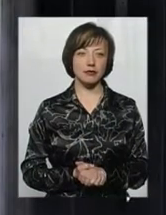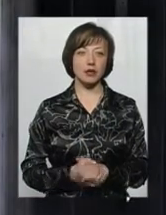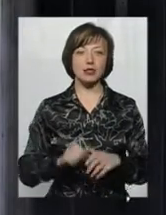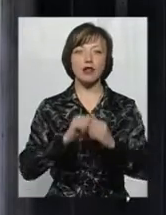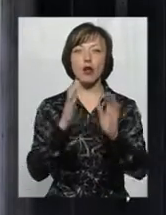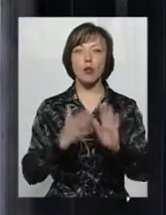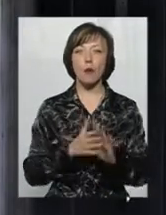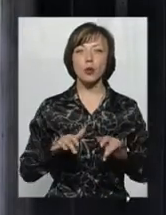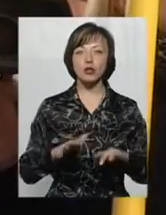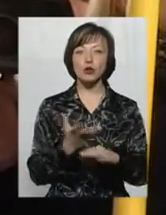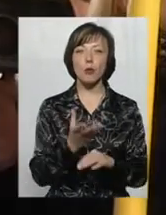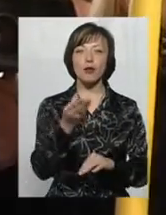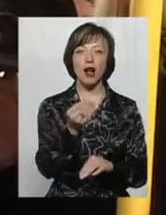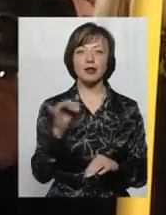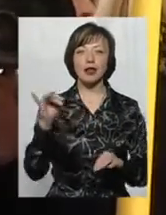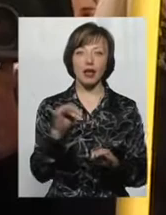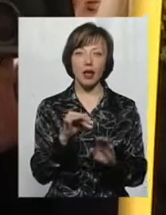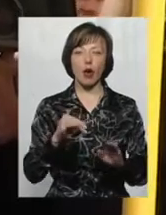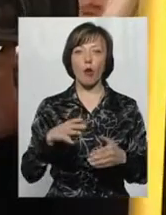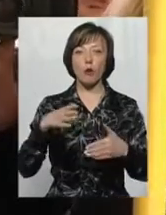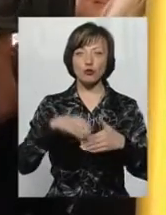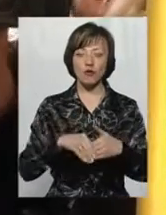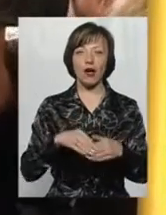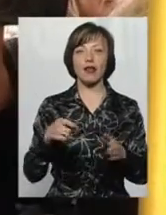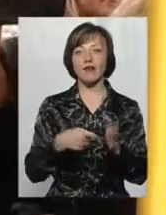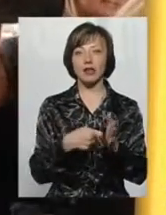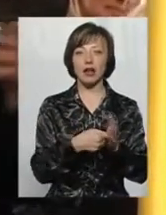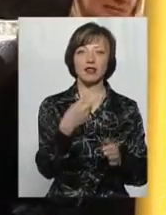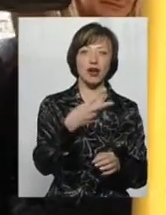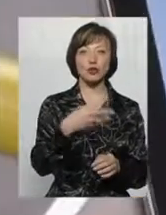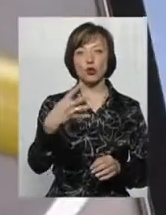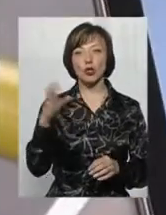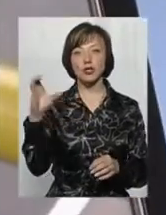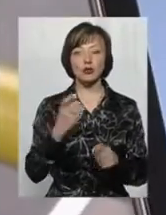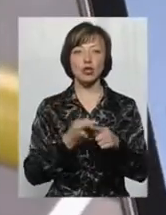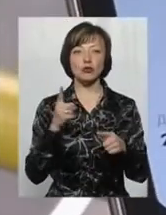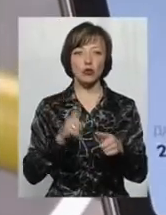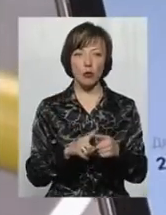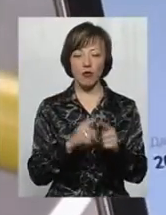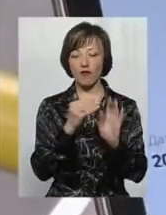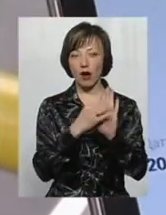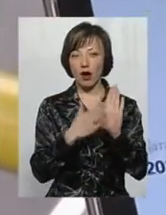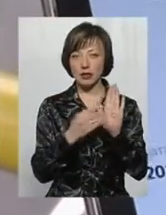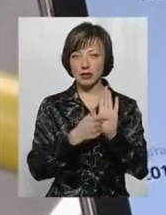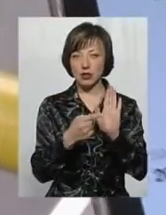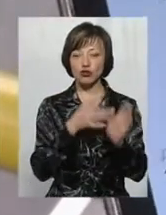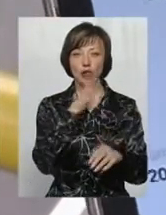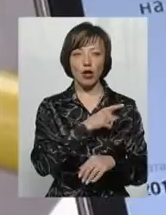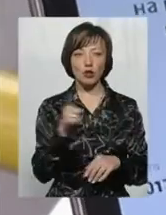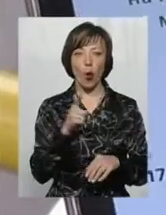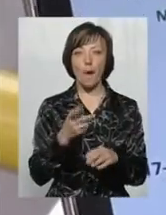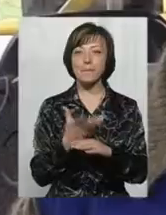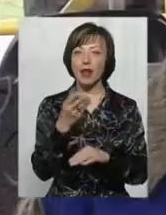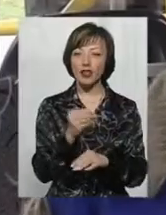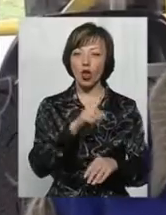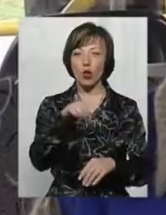Загалом процес оплати та компостування квитка займає від 20 до 40 секунд. На цьому еквитку вказаний час оплати проїзду та номер